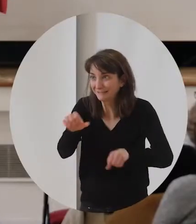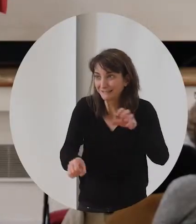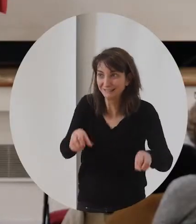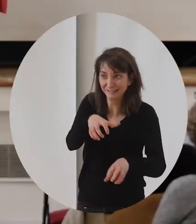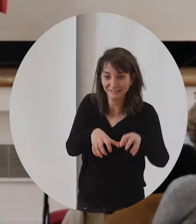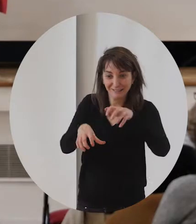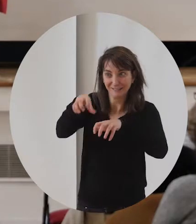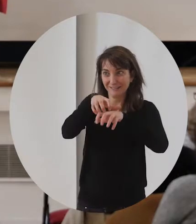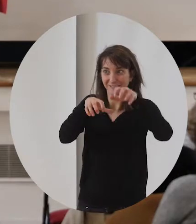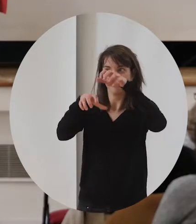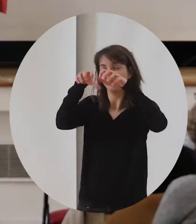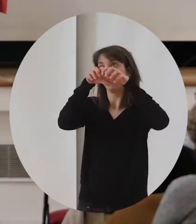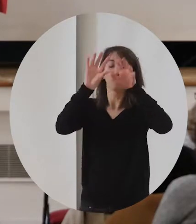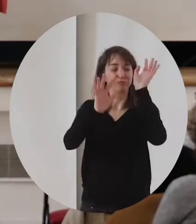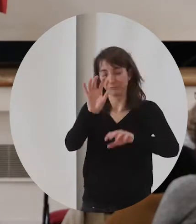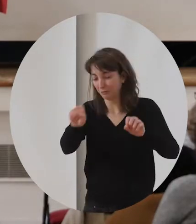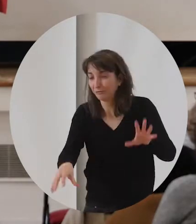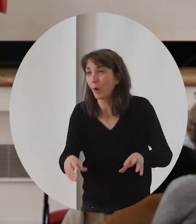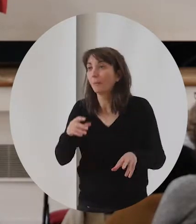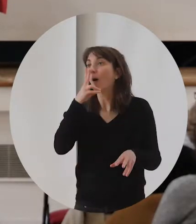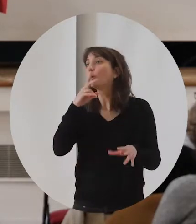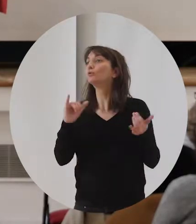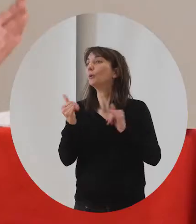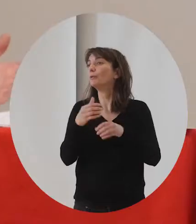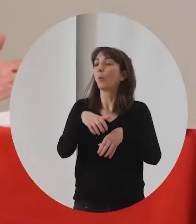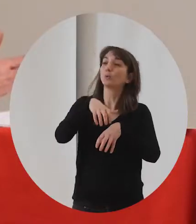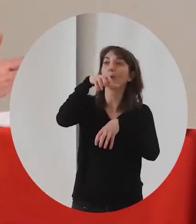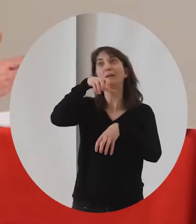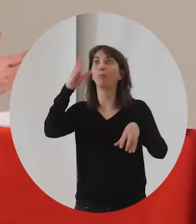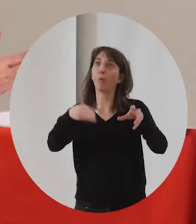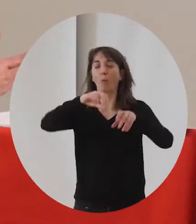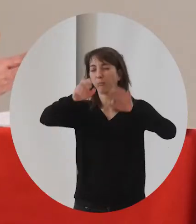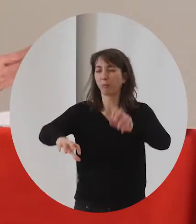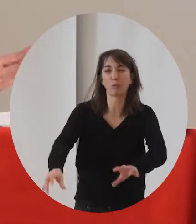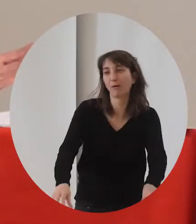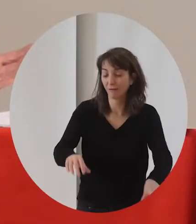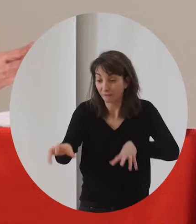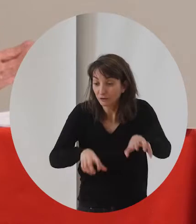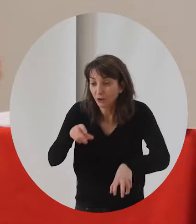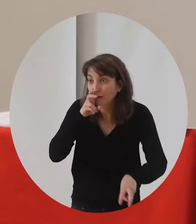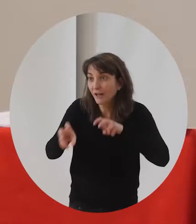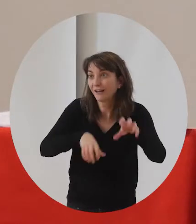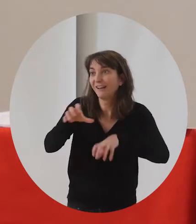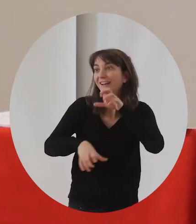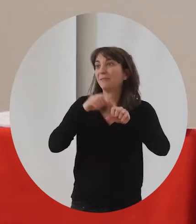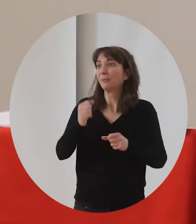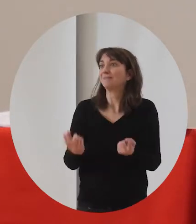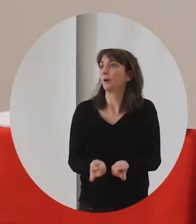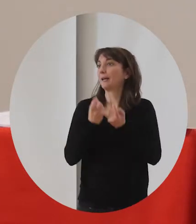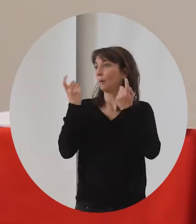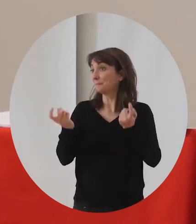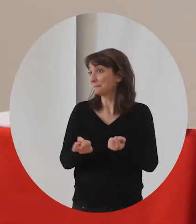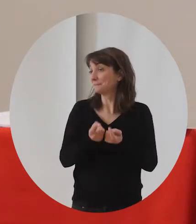ramasser. Donc là, on reste dans une activité qui reste ludique, mais qui peut permettre effectivement de faire